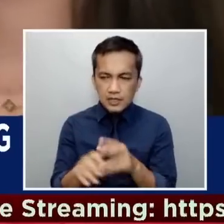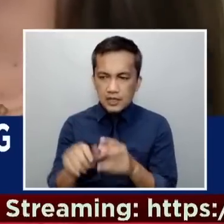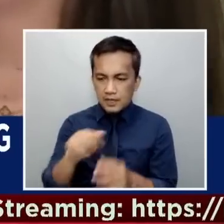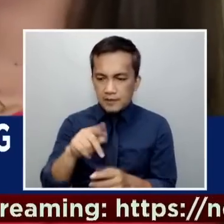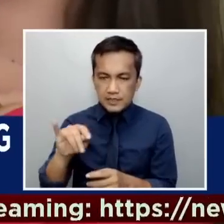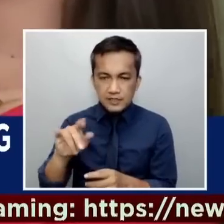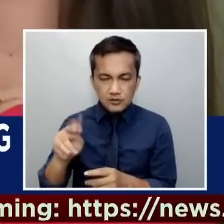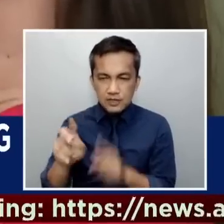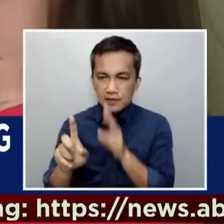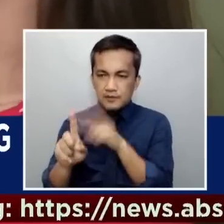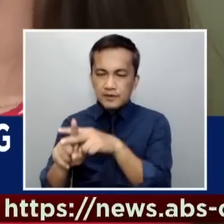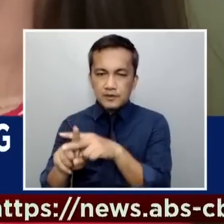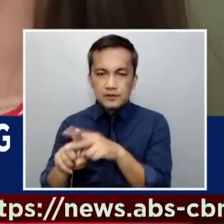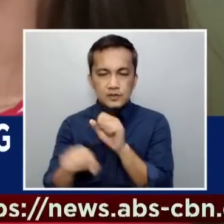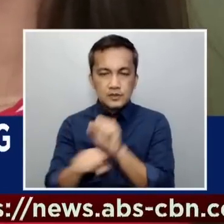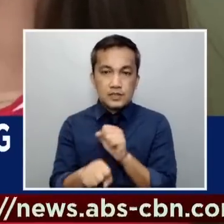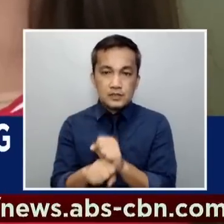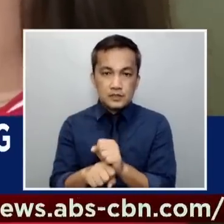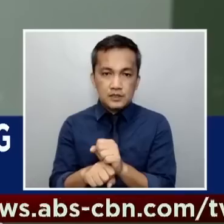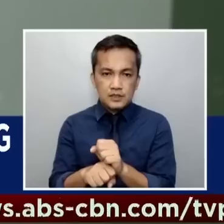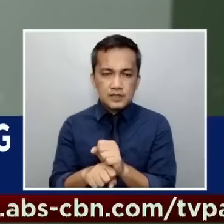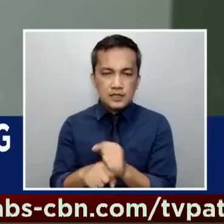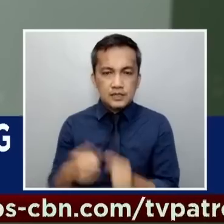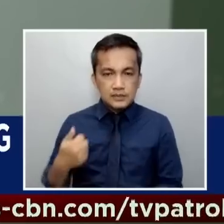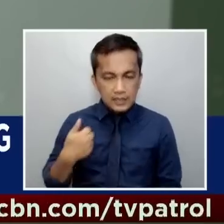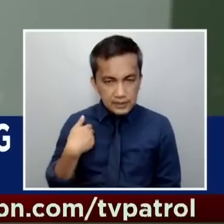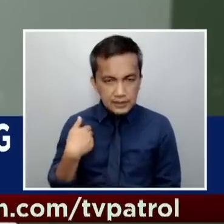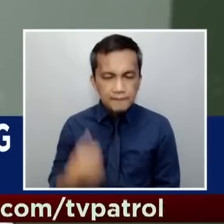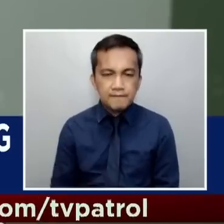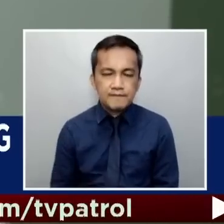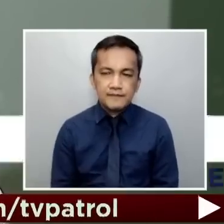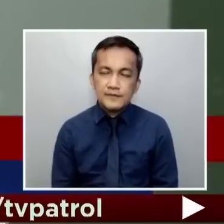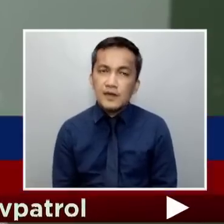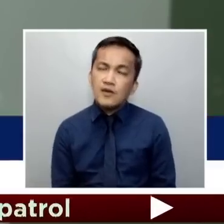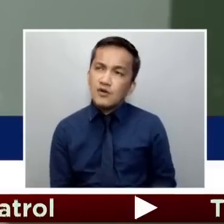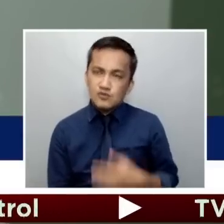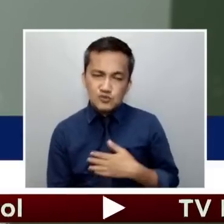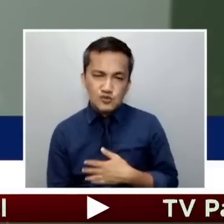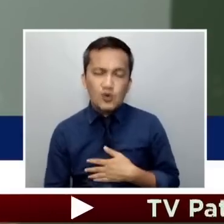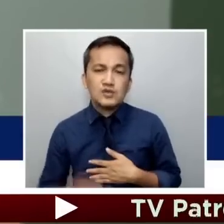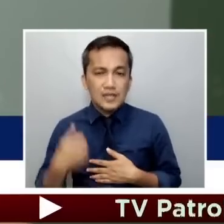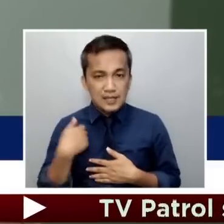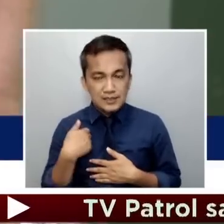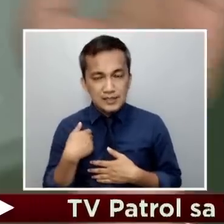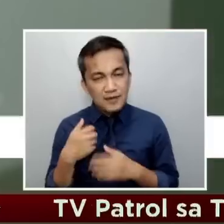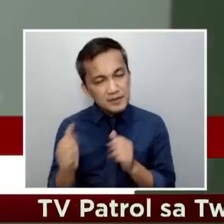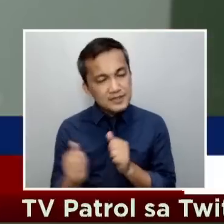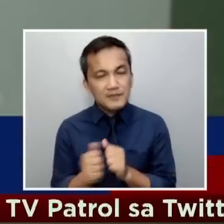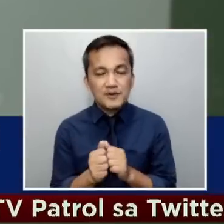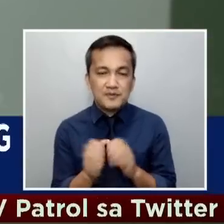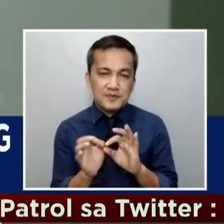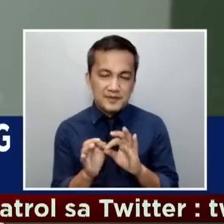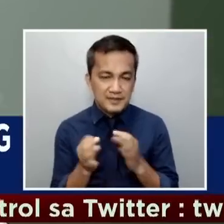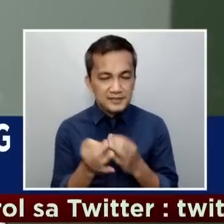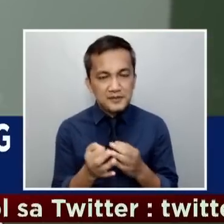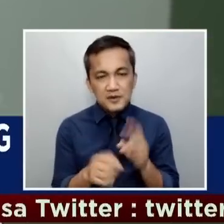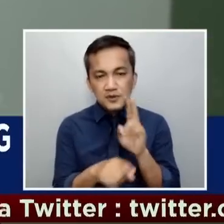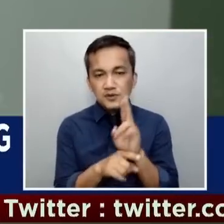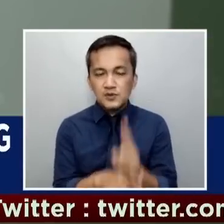para naman sa trabaho sa Canada. Gusto ko Canada para at least madadala mo yung pamilya mo. Usually, yung